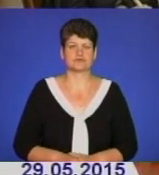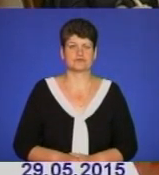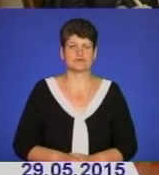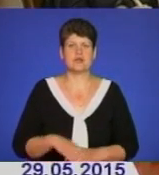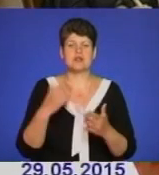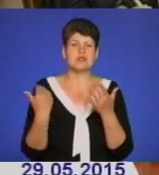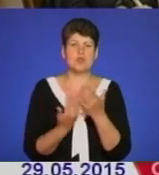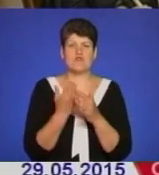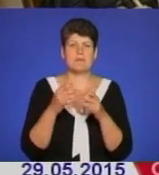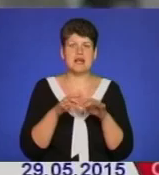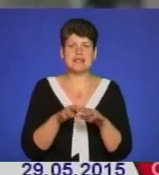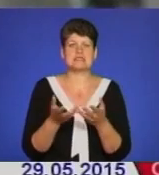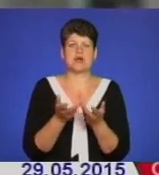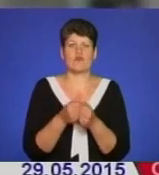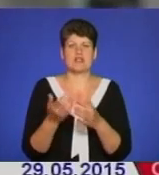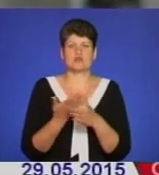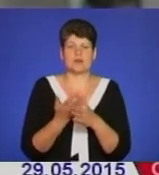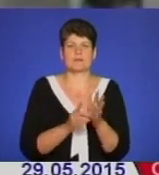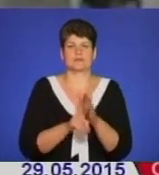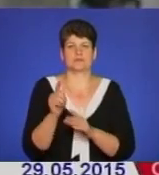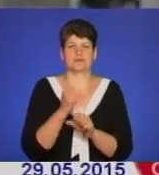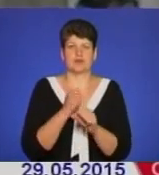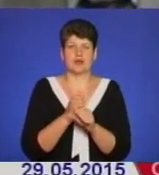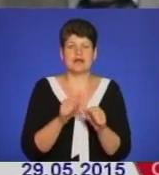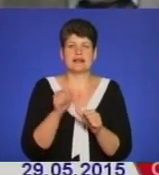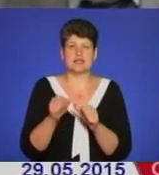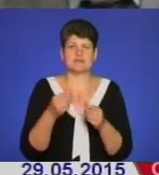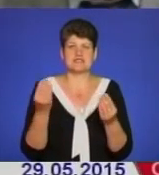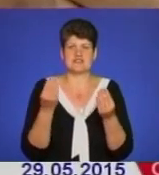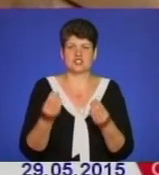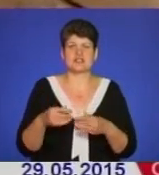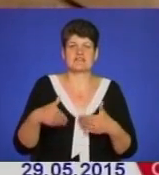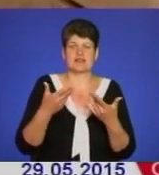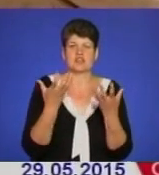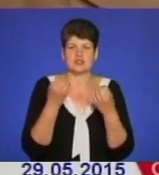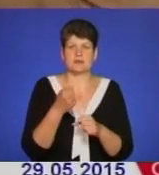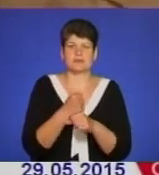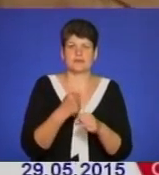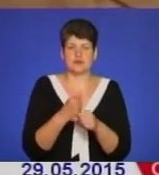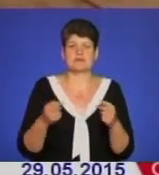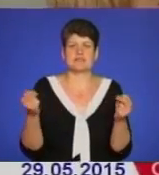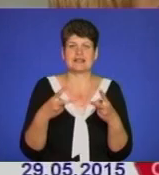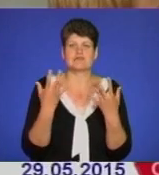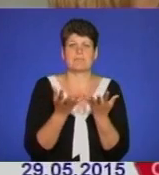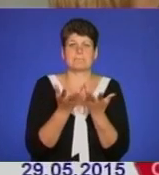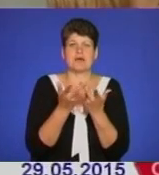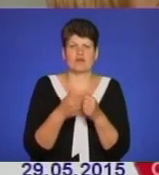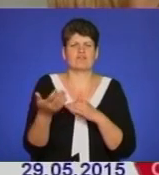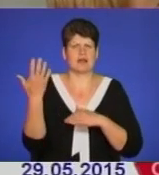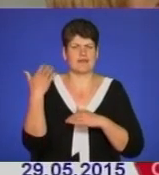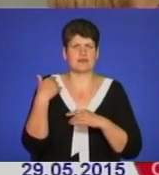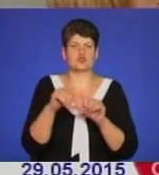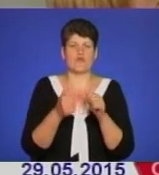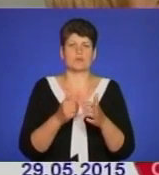Новий механізм нарахування субсидій запрацював. Окрім свіжих звернень, які досі опрацьовують, спеціалісти перерахували і раніше